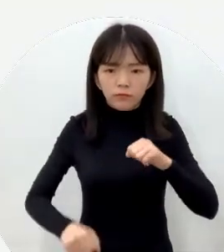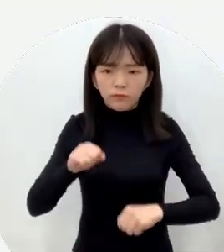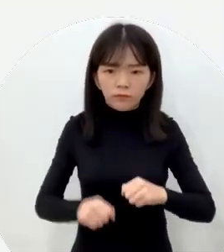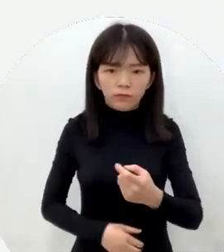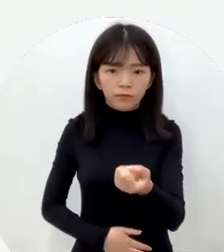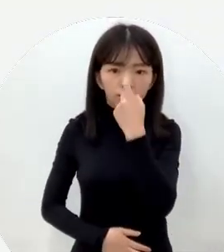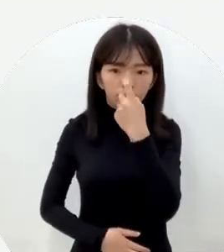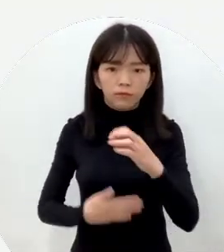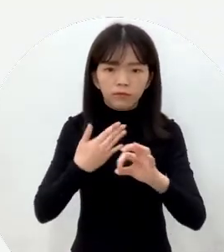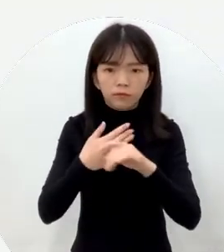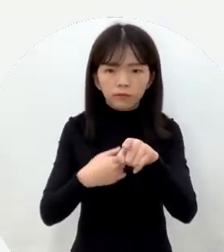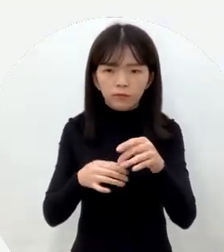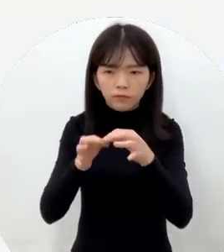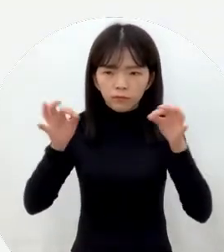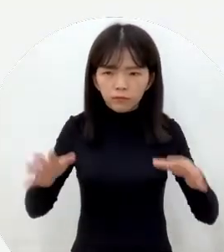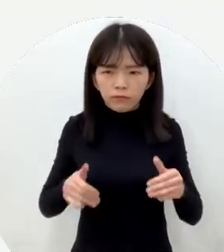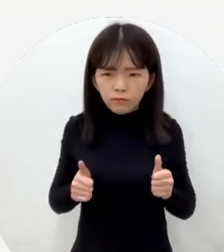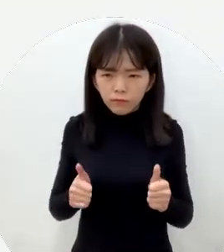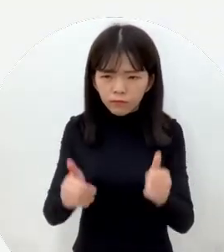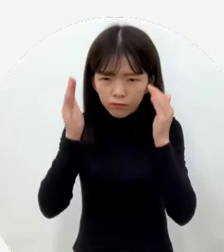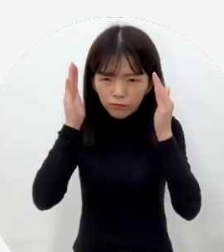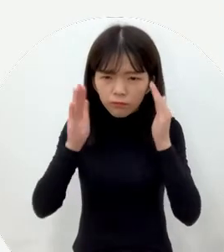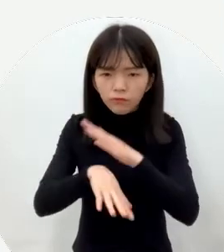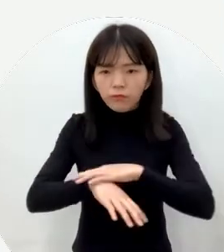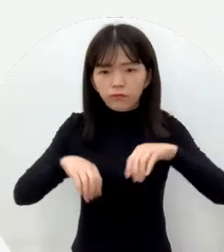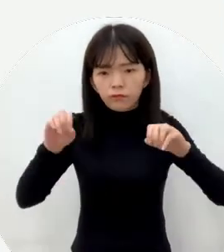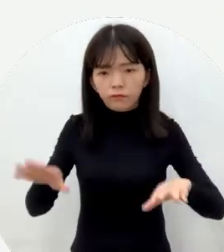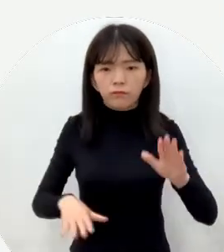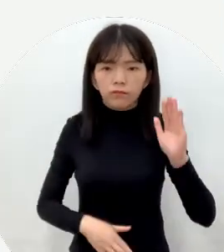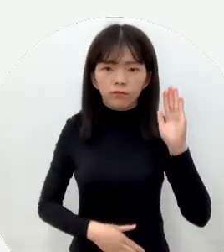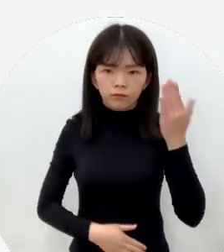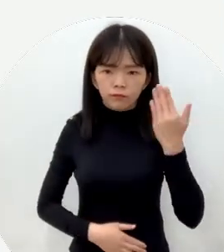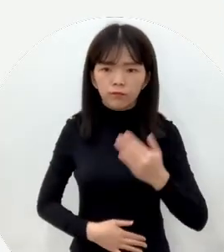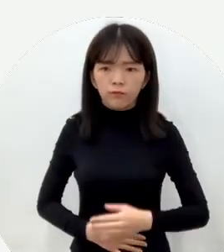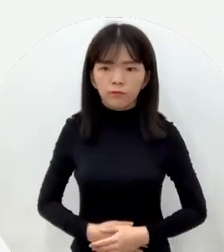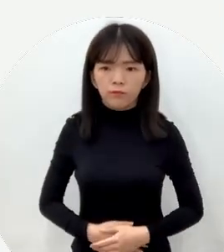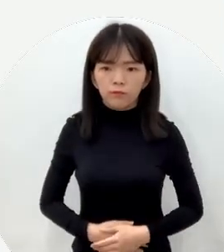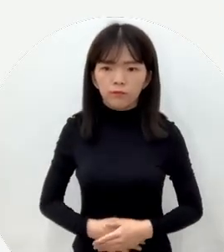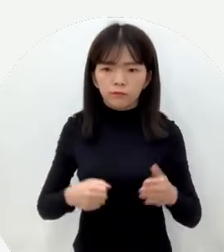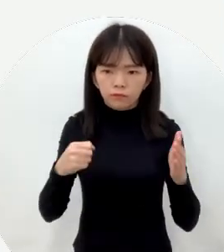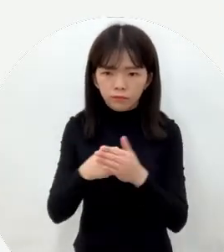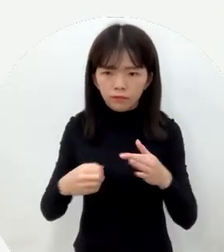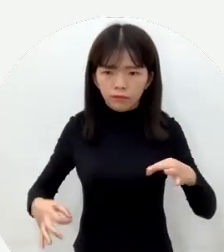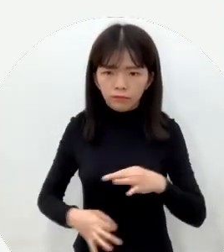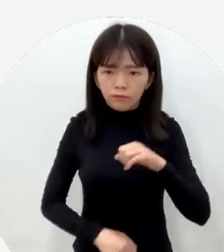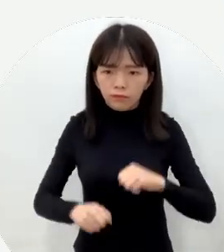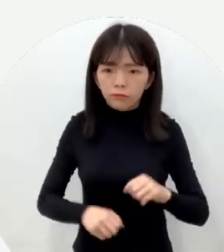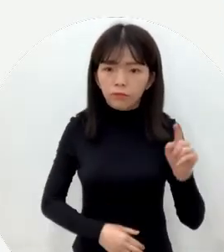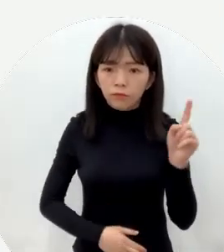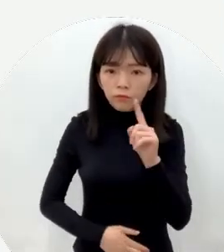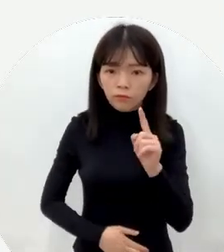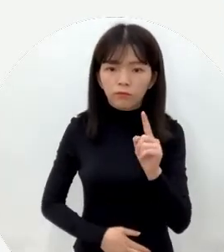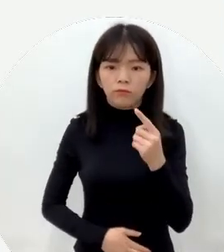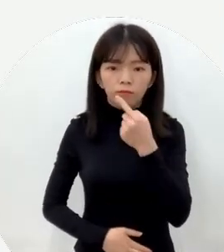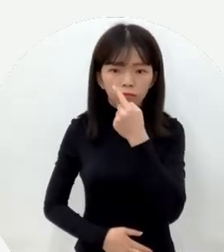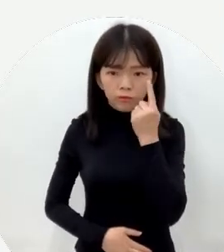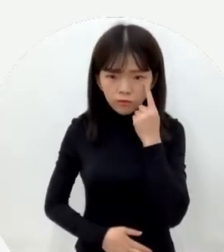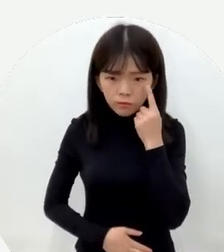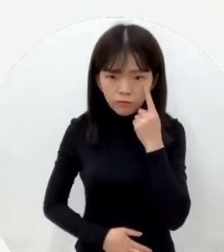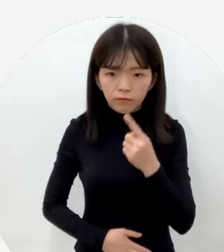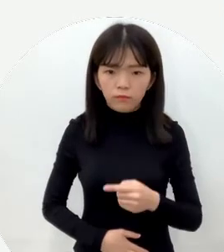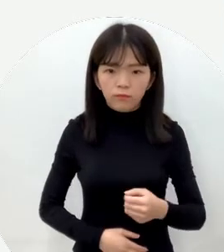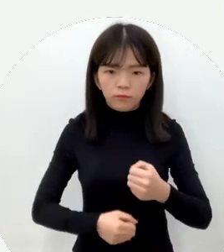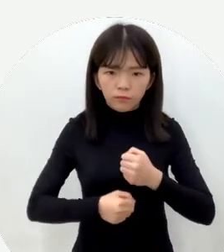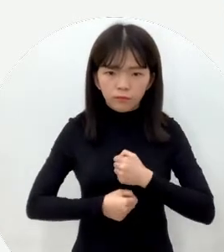작은 실수가 부정행위로 적발되면 그동안 열심히 한 공부가 헛수고가 되겠죠. 그렇기 때문에 부정행위로